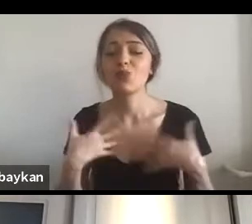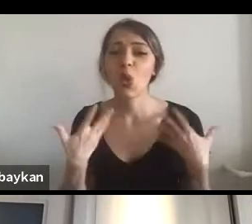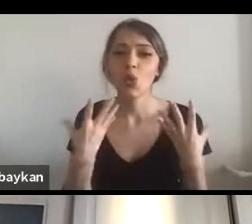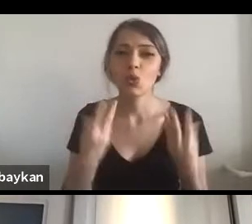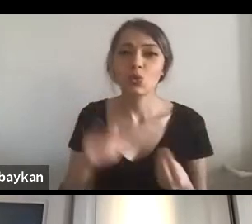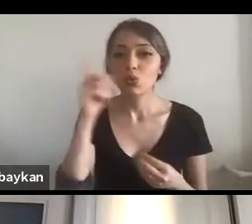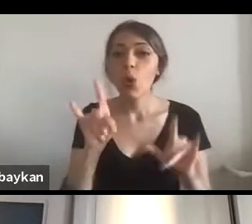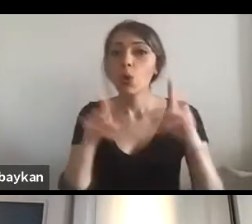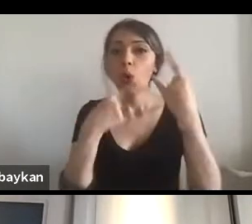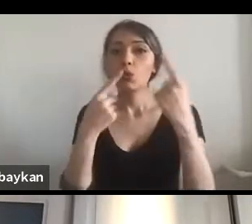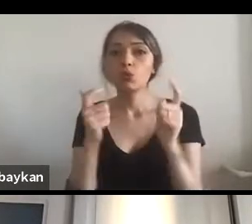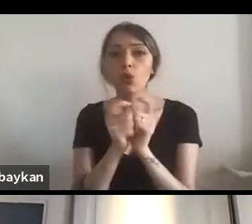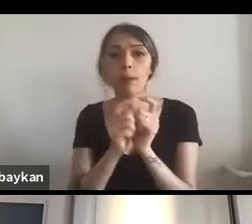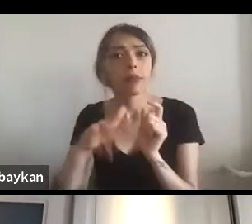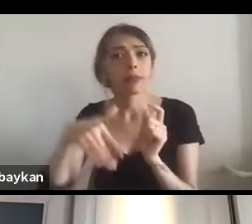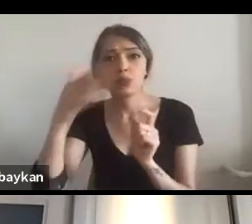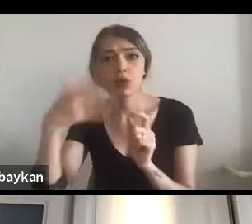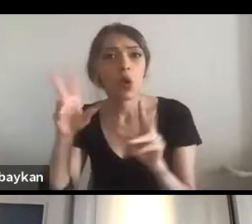hangi konularda